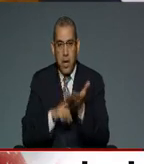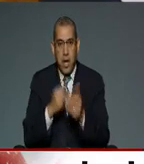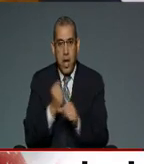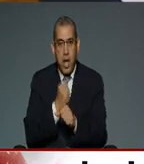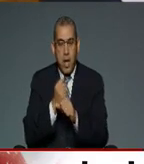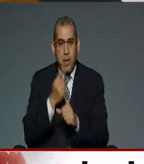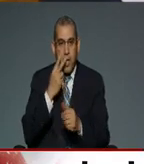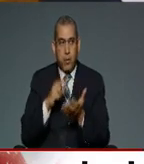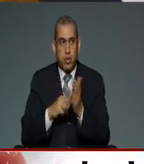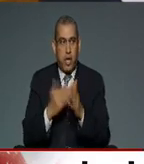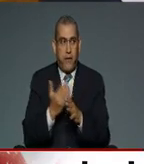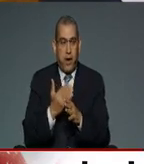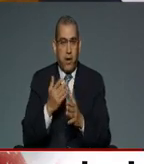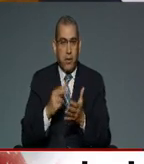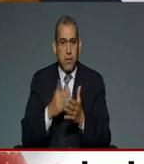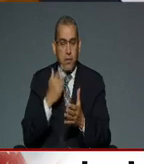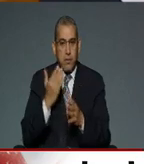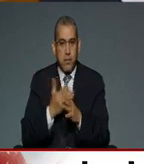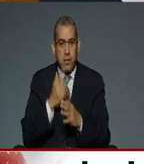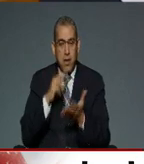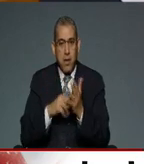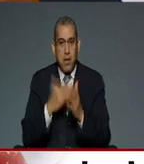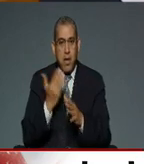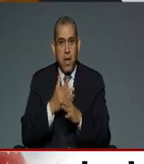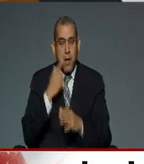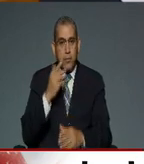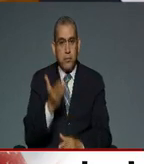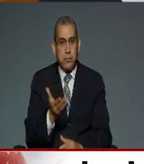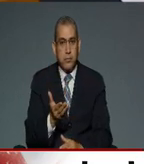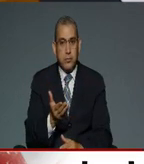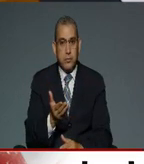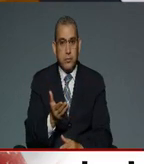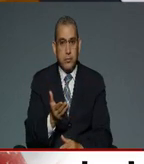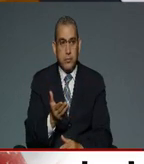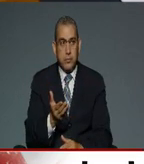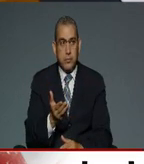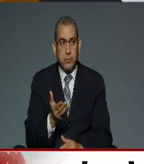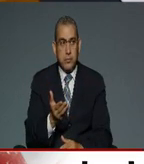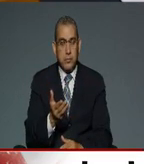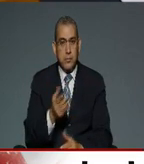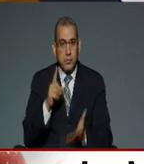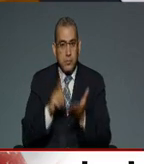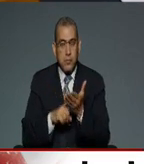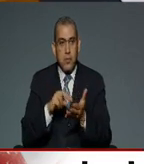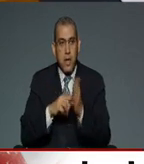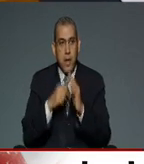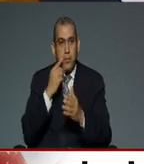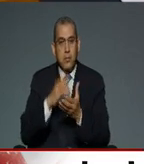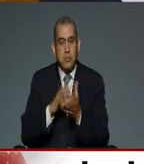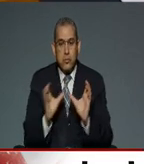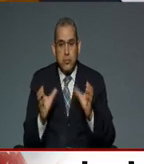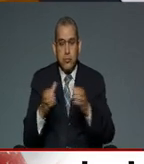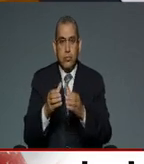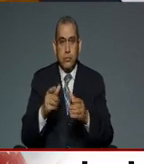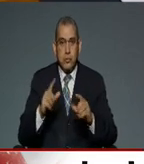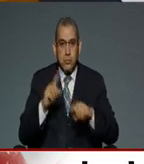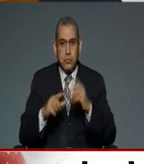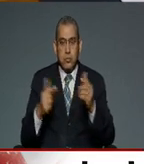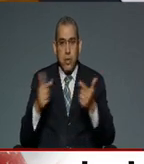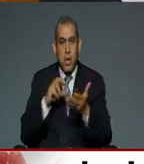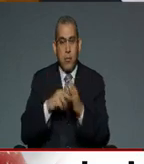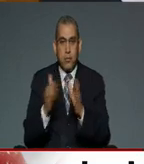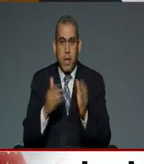مصر توظيف معب رفح البري ليكون بمثابه اداء لاحكام الحصار على الشعب الفلسطيني بقطاع